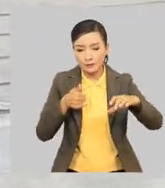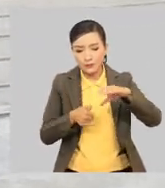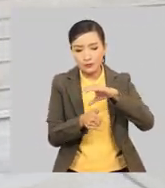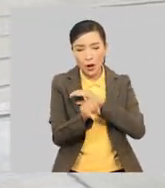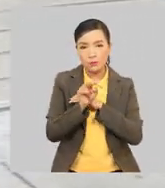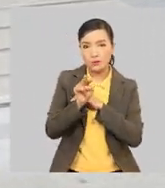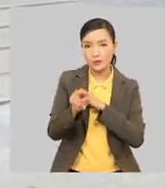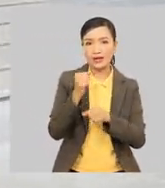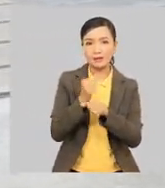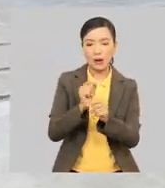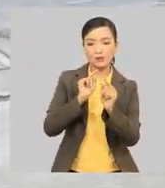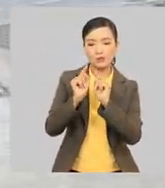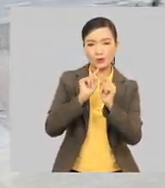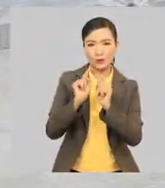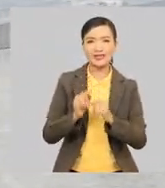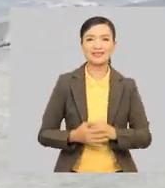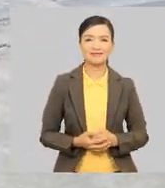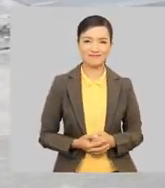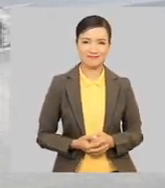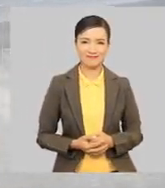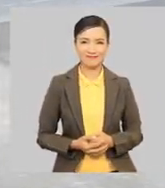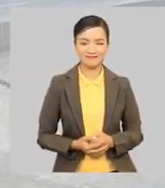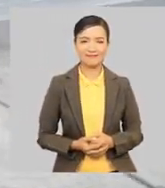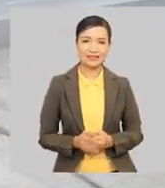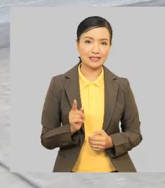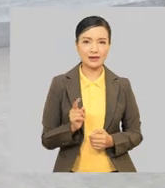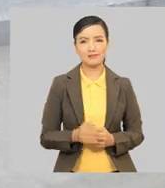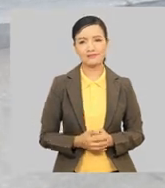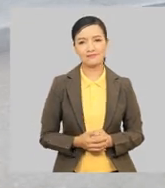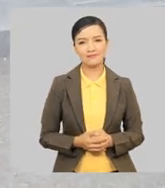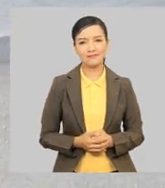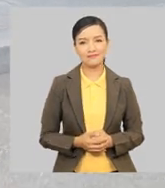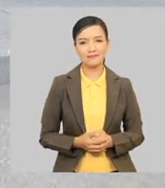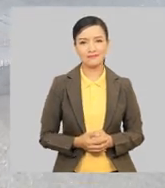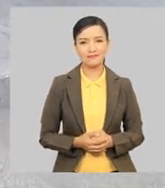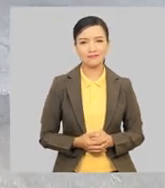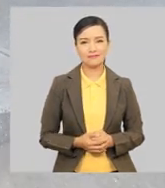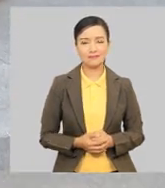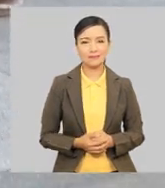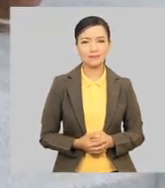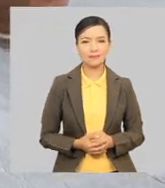ญาตเข้าไปดูเบื้องหลังนะครับแล้วก็พูดคุยกับเธอไปพร้อมๆกันที่นี่แหละครับ